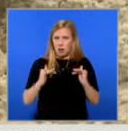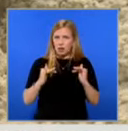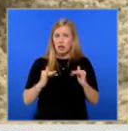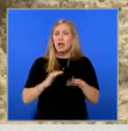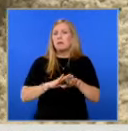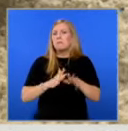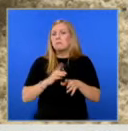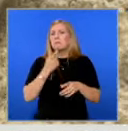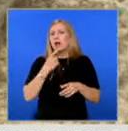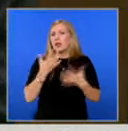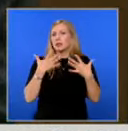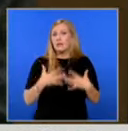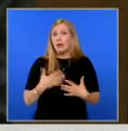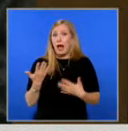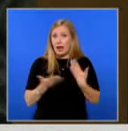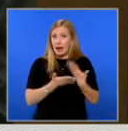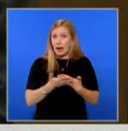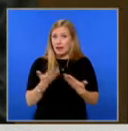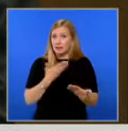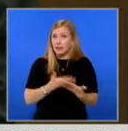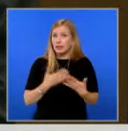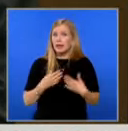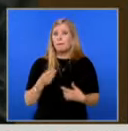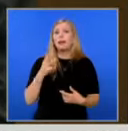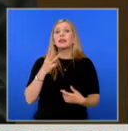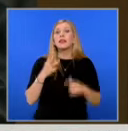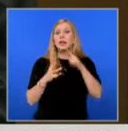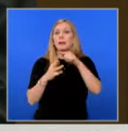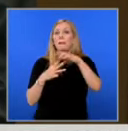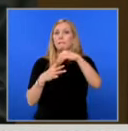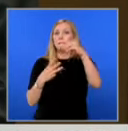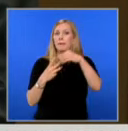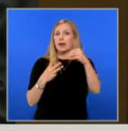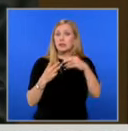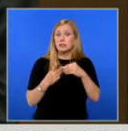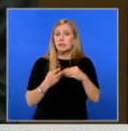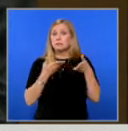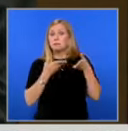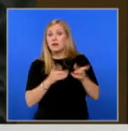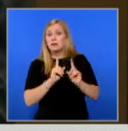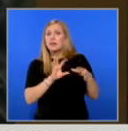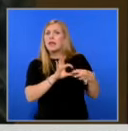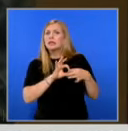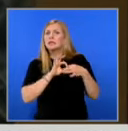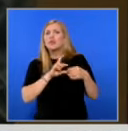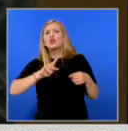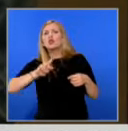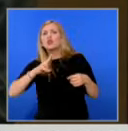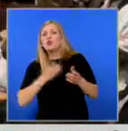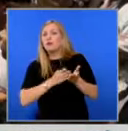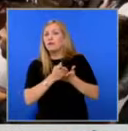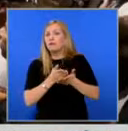ръцете им са с три пръста имаме си работа с не хуманоидни екземпляри които не са свързани с други видове в нашия